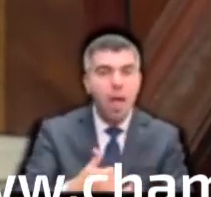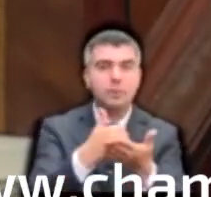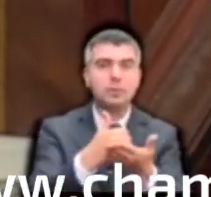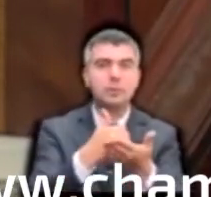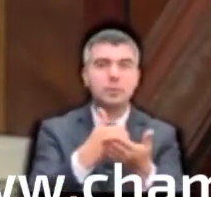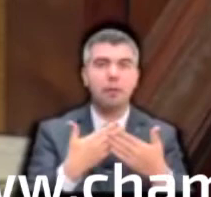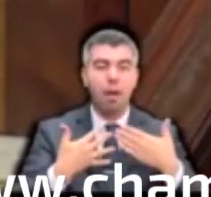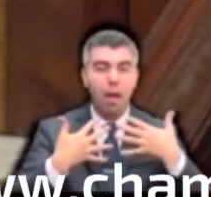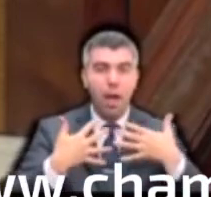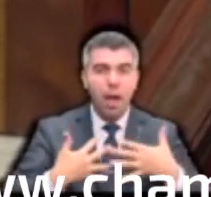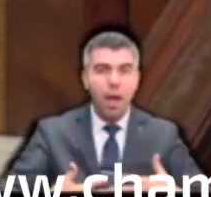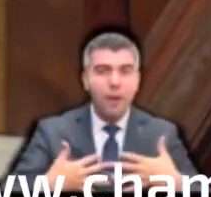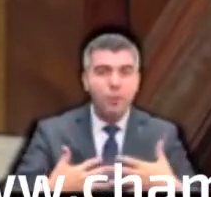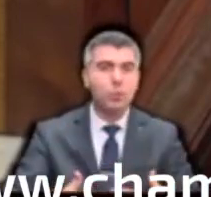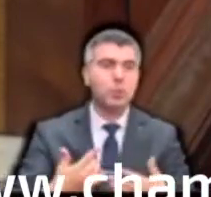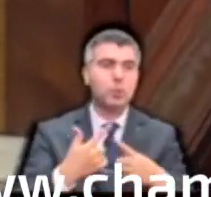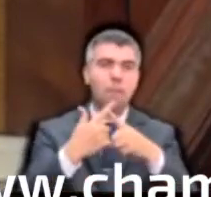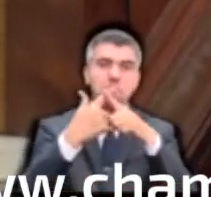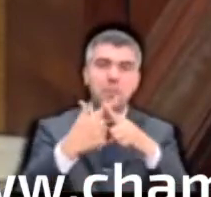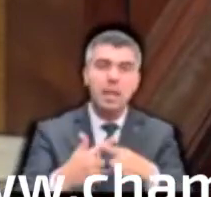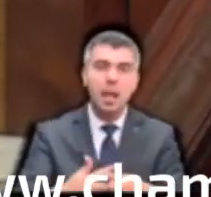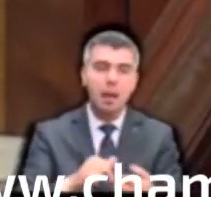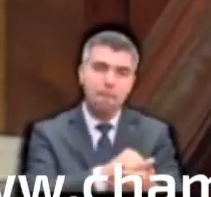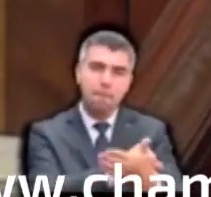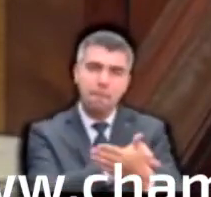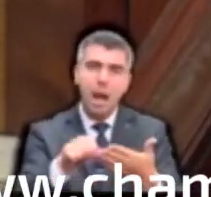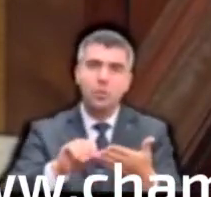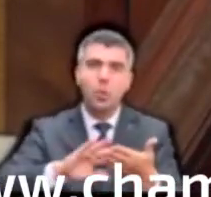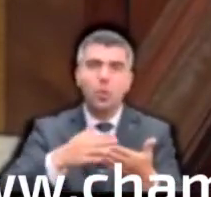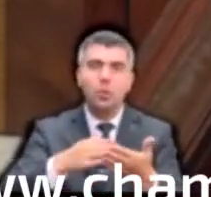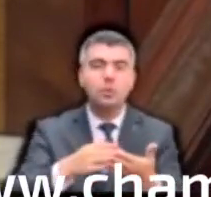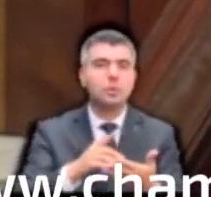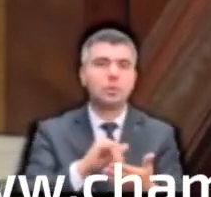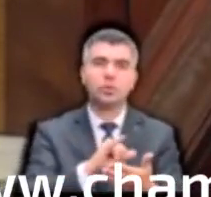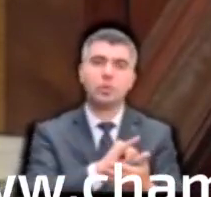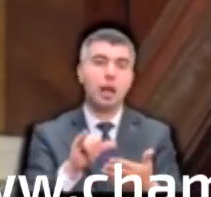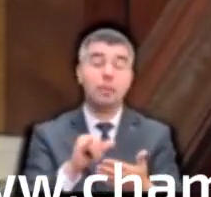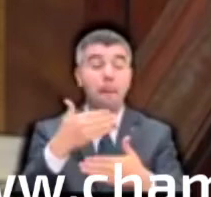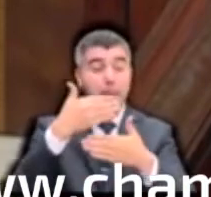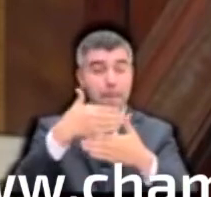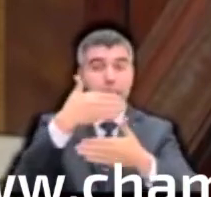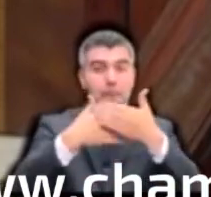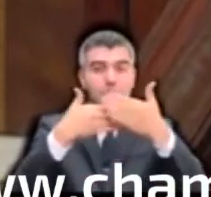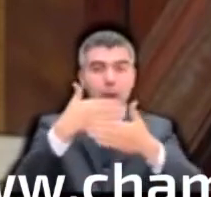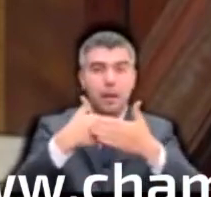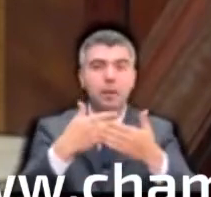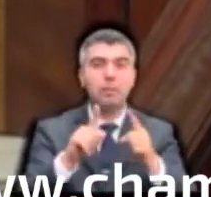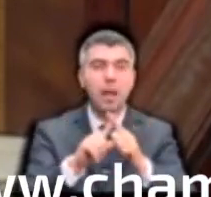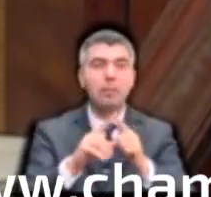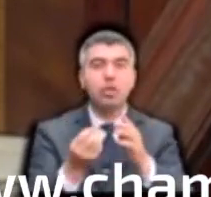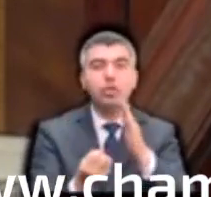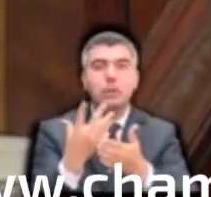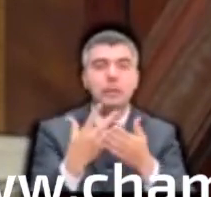البيوتية كلها تتحتاج أموال وأمان، في حين احنا تنبديو مستشفى جامعي، استشفائي جامعي من الطراز العالي.